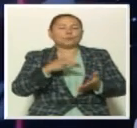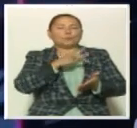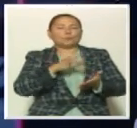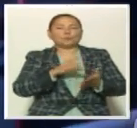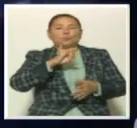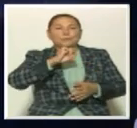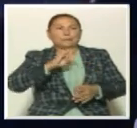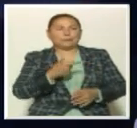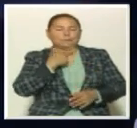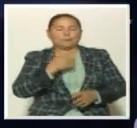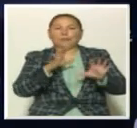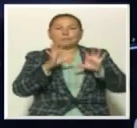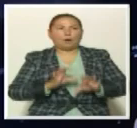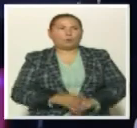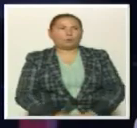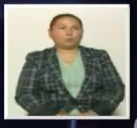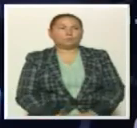Жаноузене.